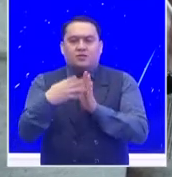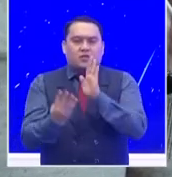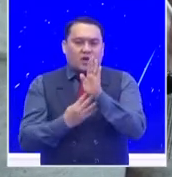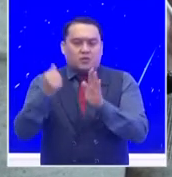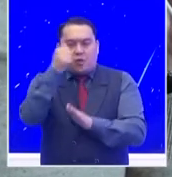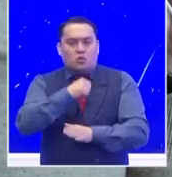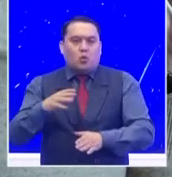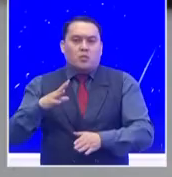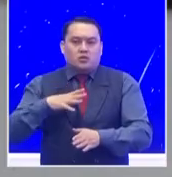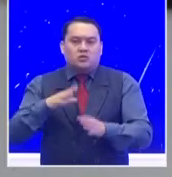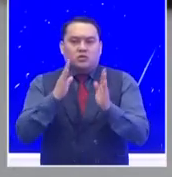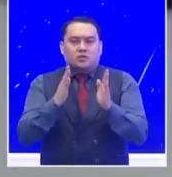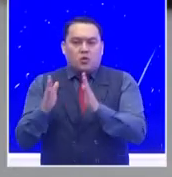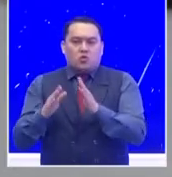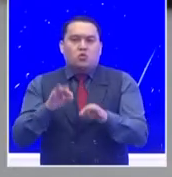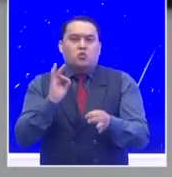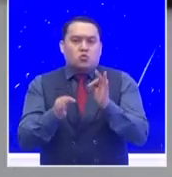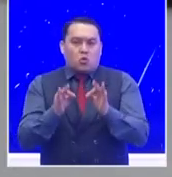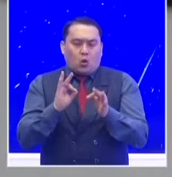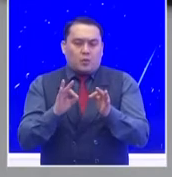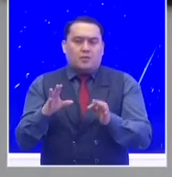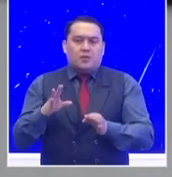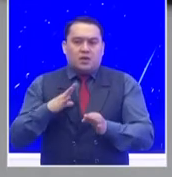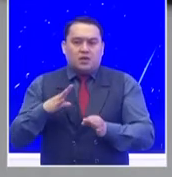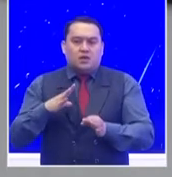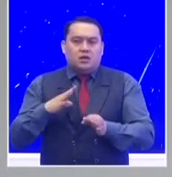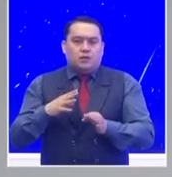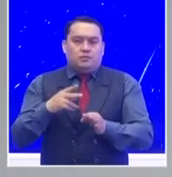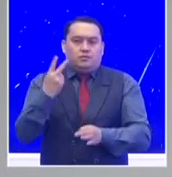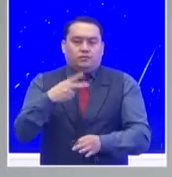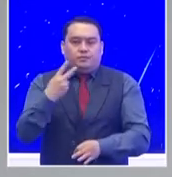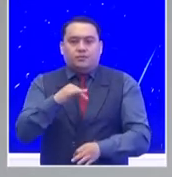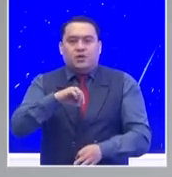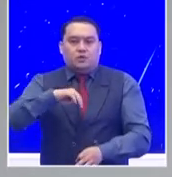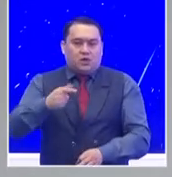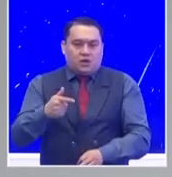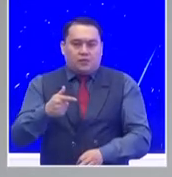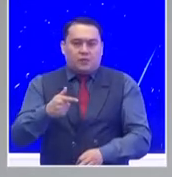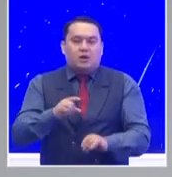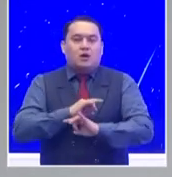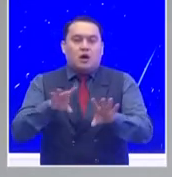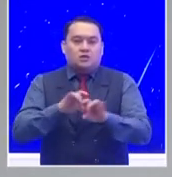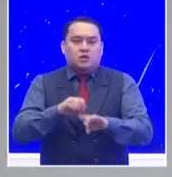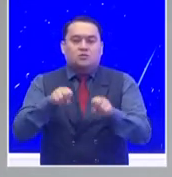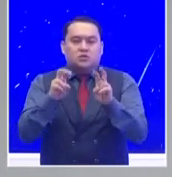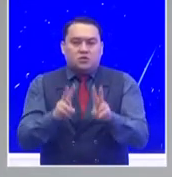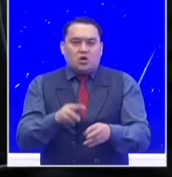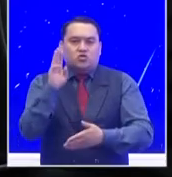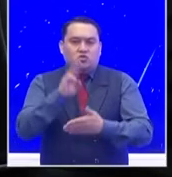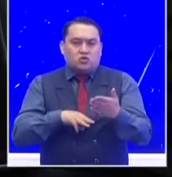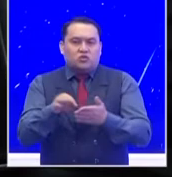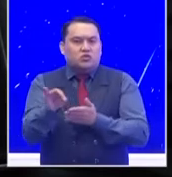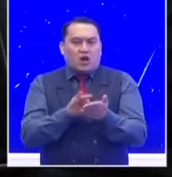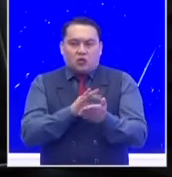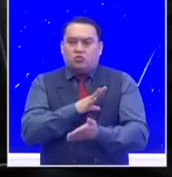сумма штрафов за несоблюдение норм экологического кодекса составила более 20 миллионов тенге. Как утверждают специалисты, листы штрафуют они не